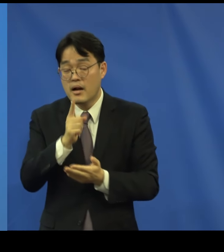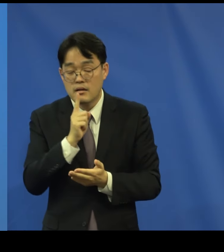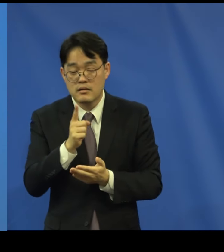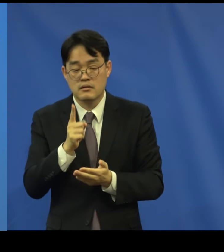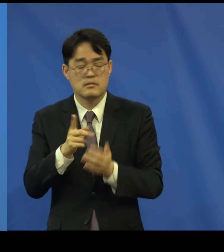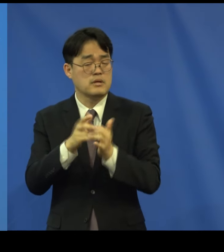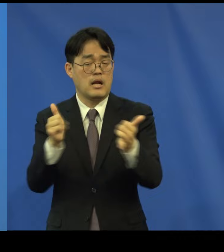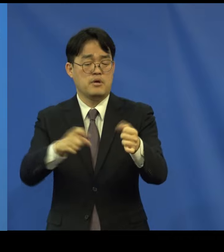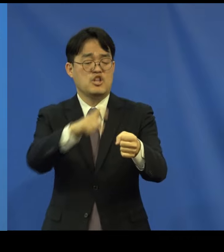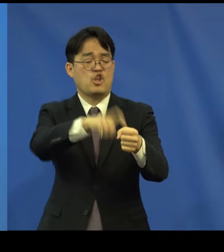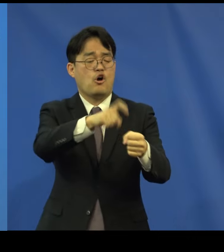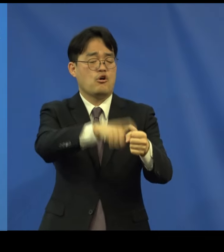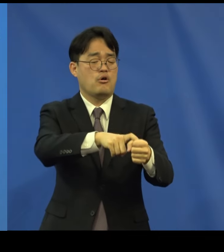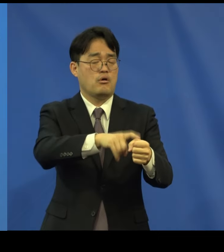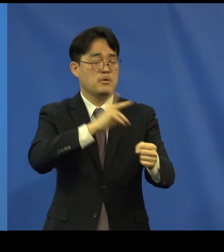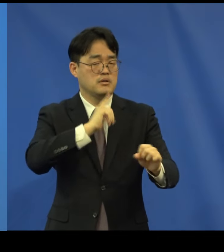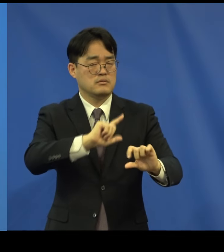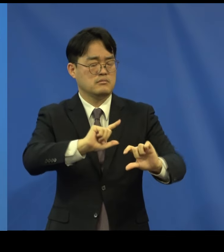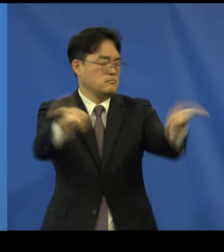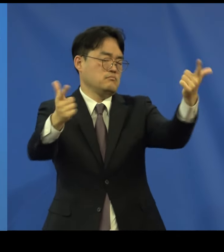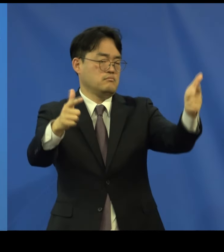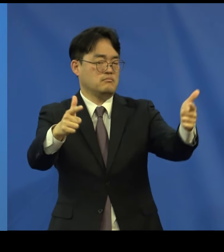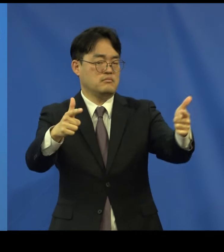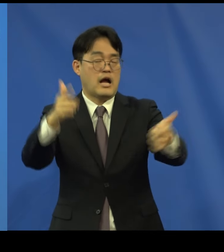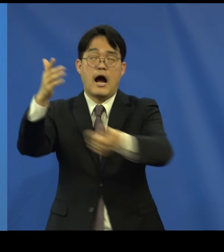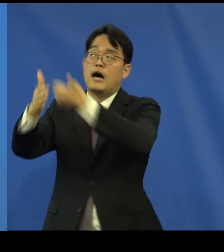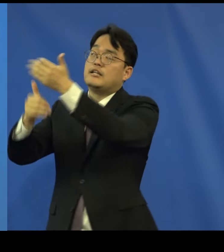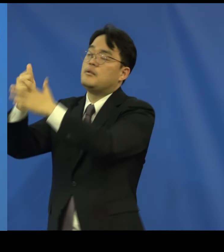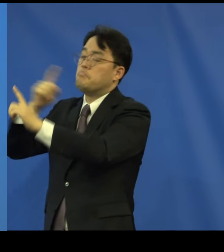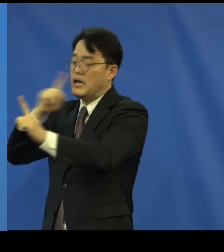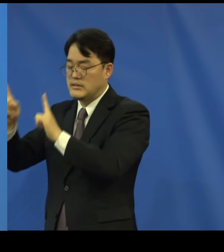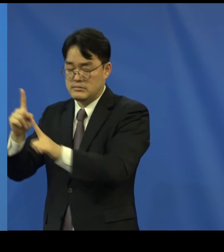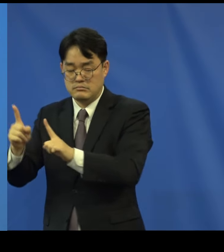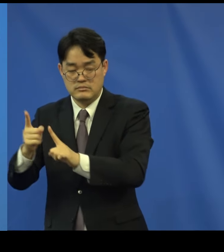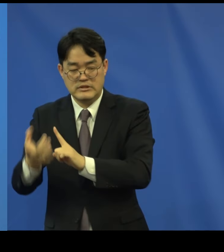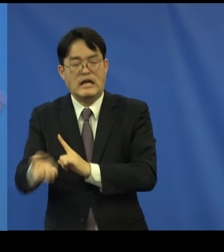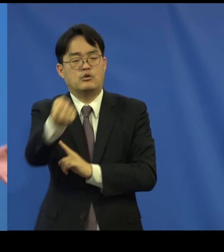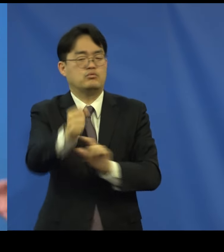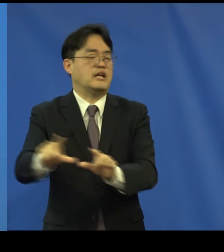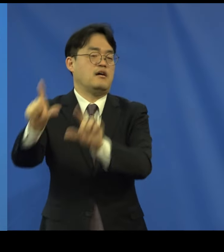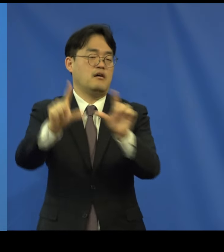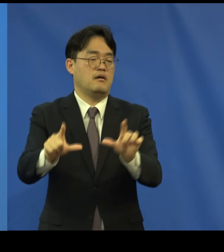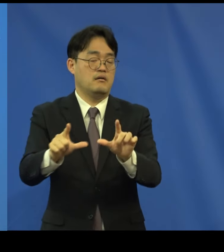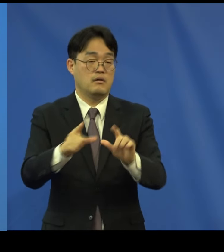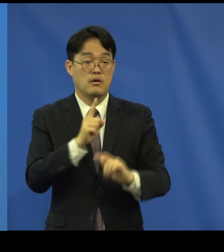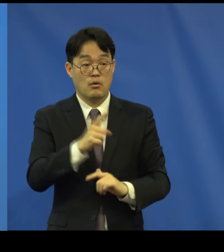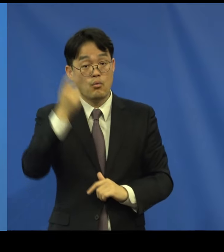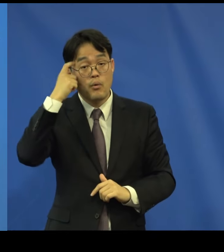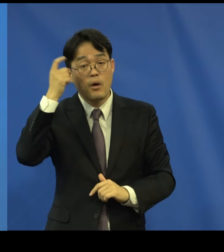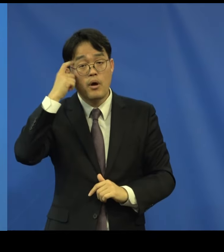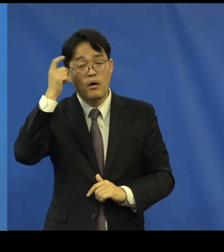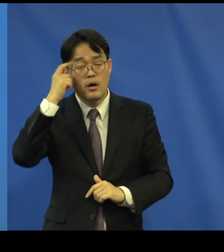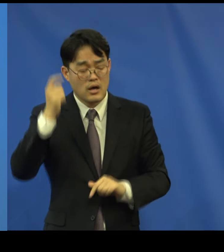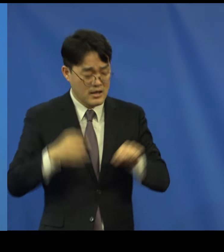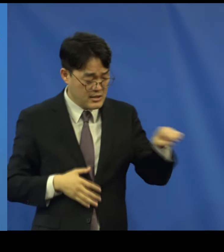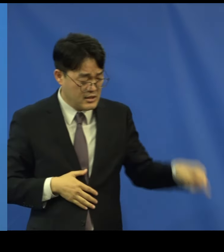것이 아니고 하나님의 입에서 나는 말씀으로 살 것이라고 하는 이유가 뭘까요? 여러분, 이 세상의 전부라면